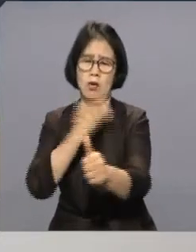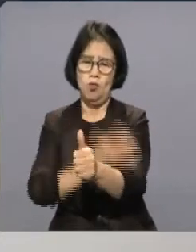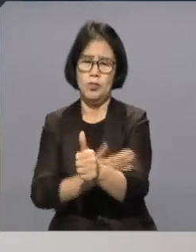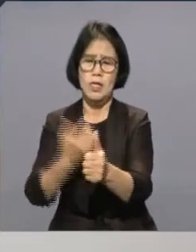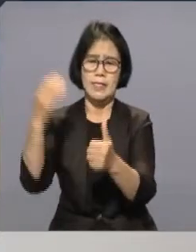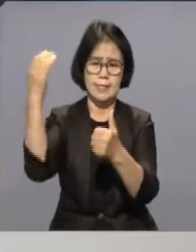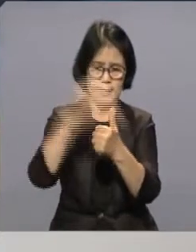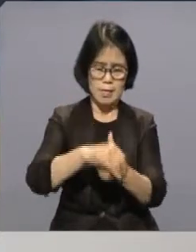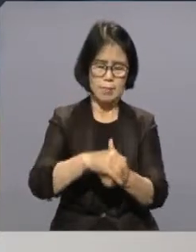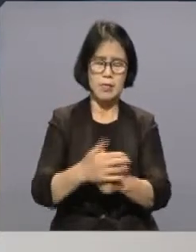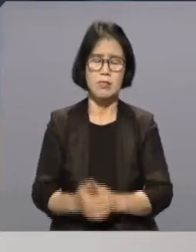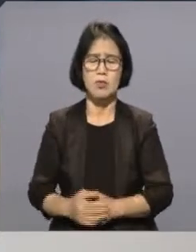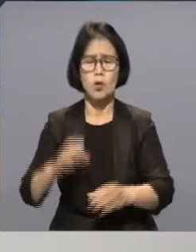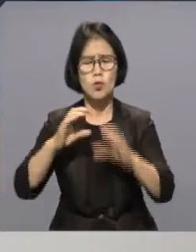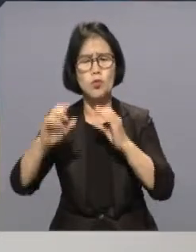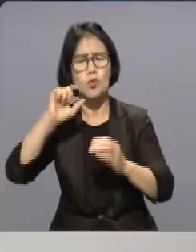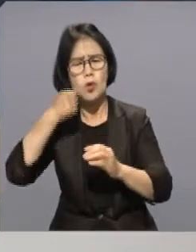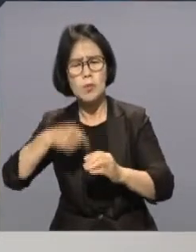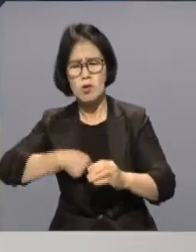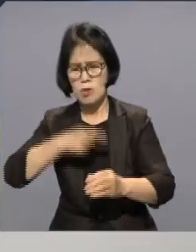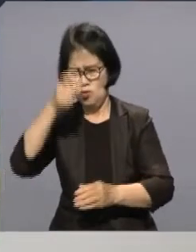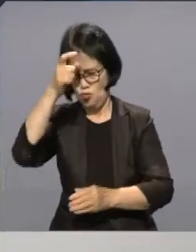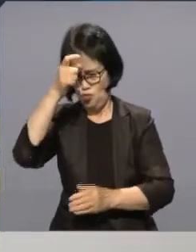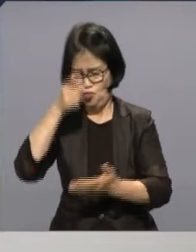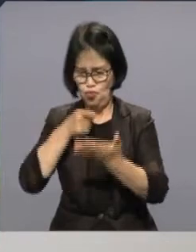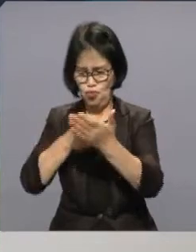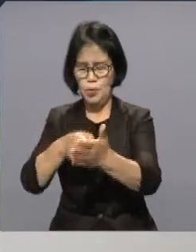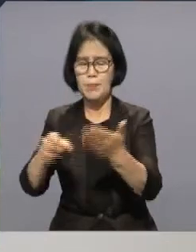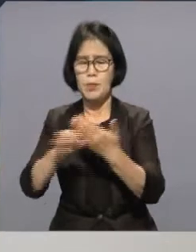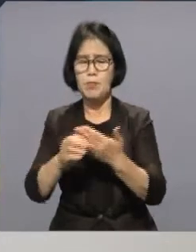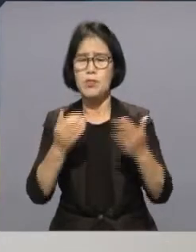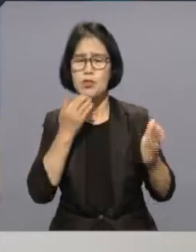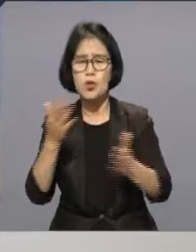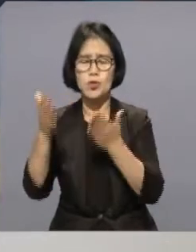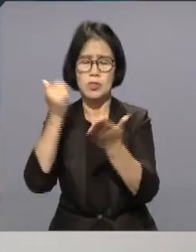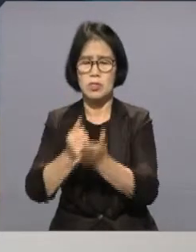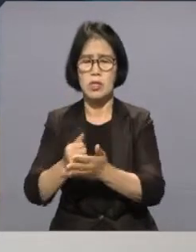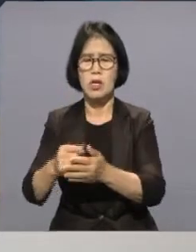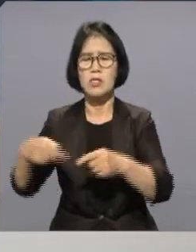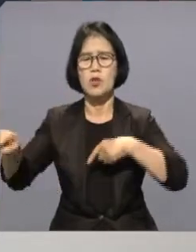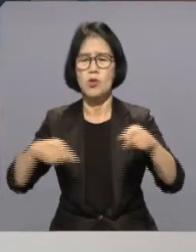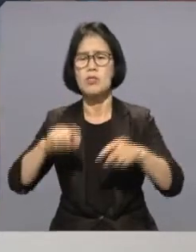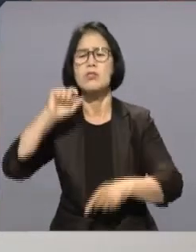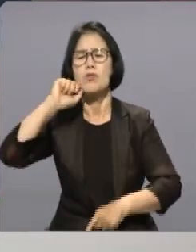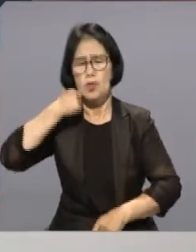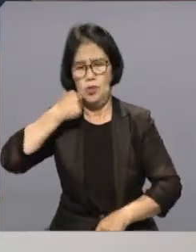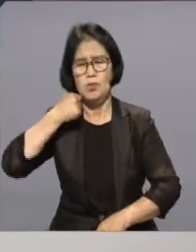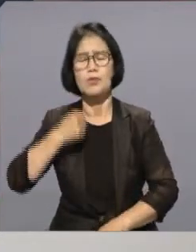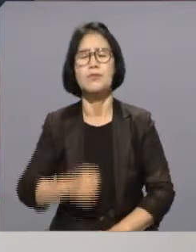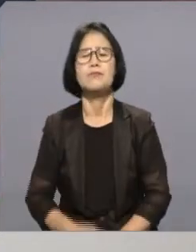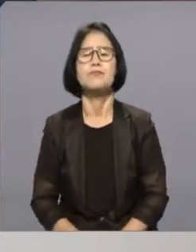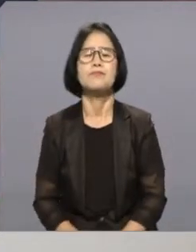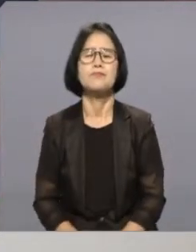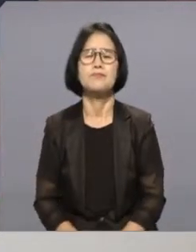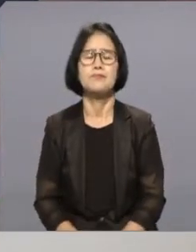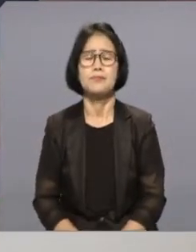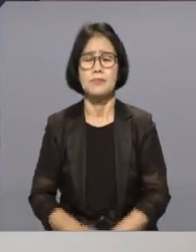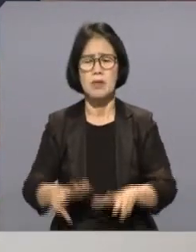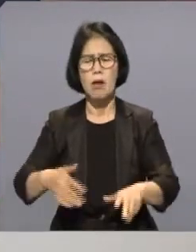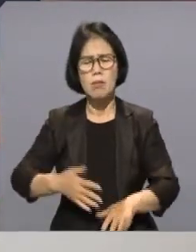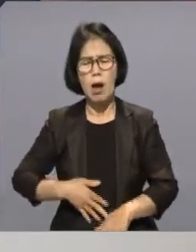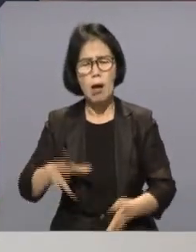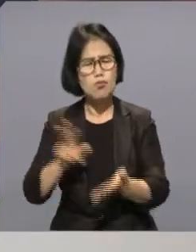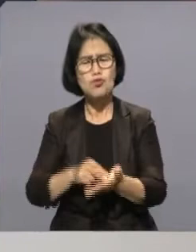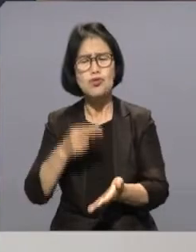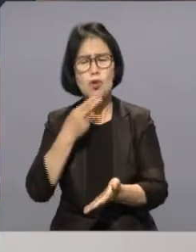뿐이고 소통 어렵다고 마이웨이 고집한다면 김 지사 정치 인생도 어려워질지 모릅니다. 당장 내 배 안